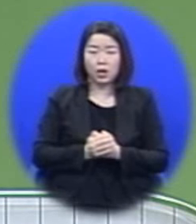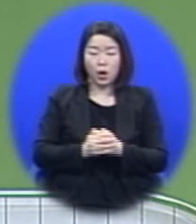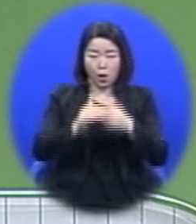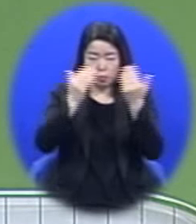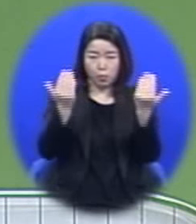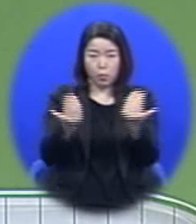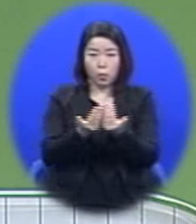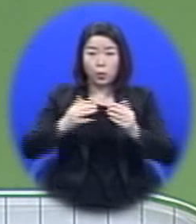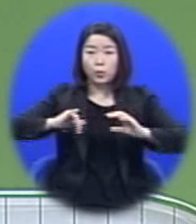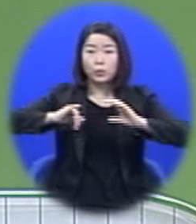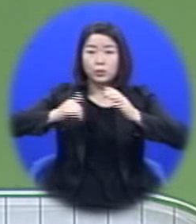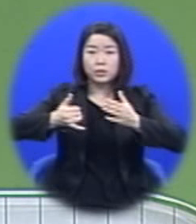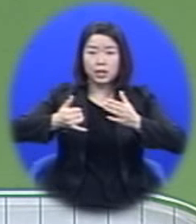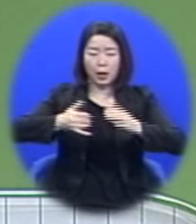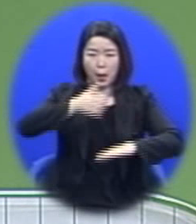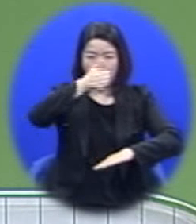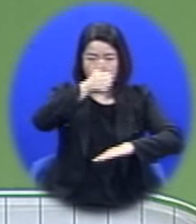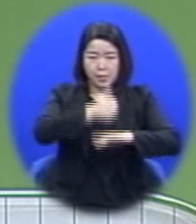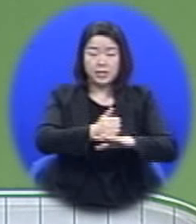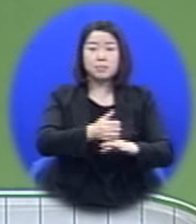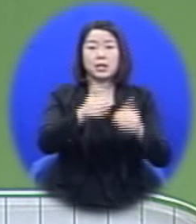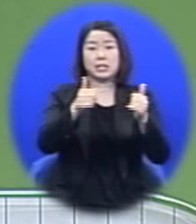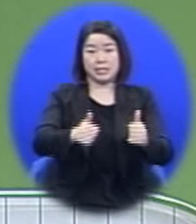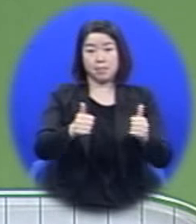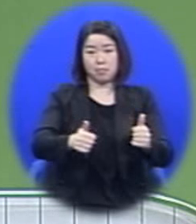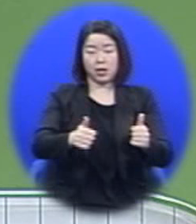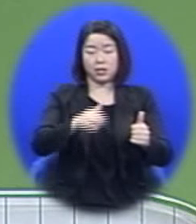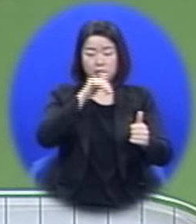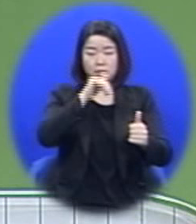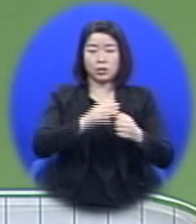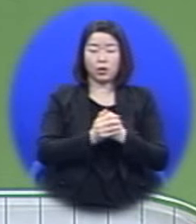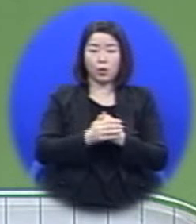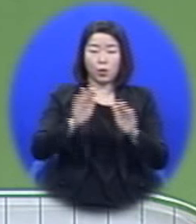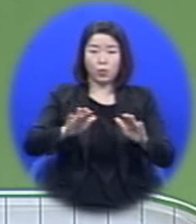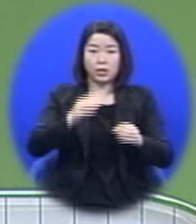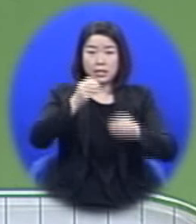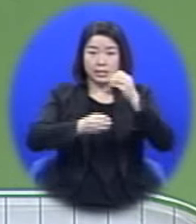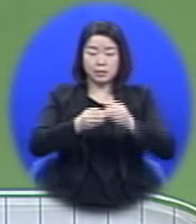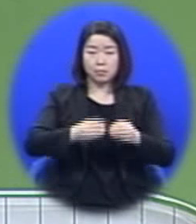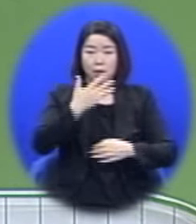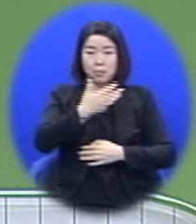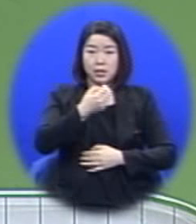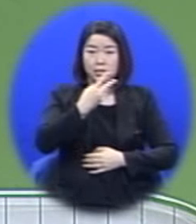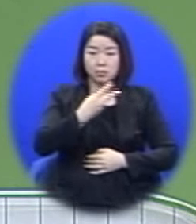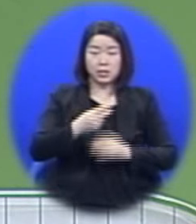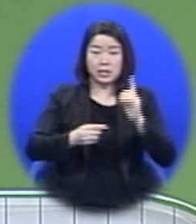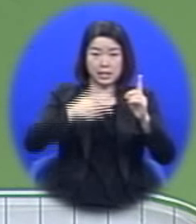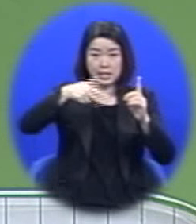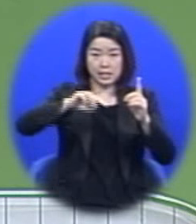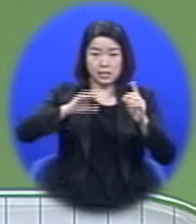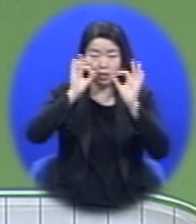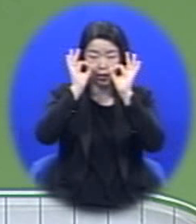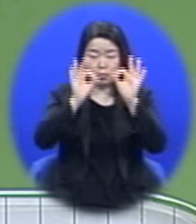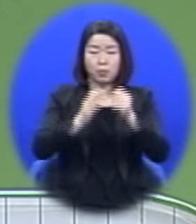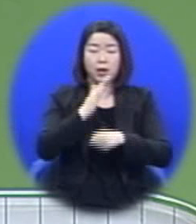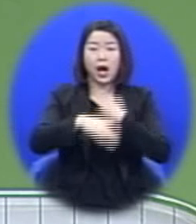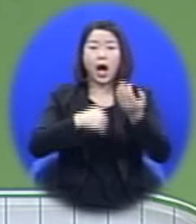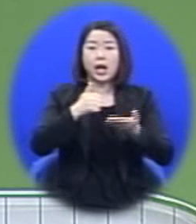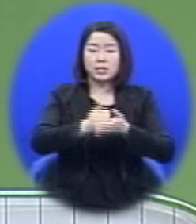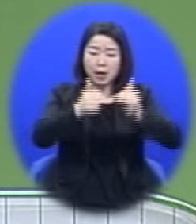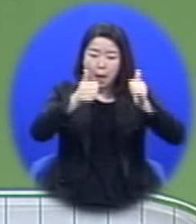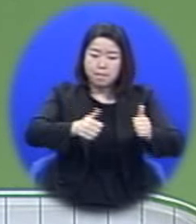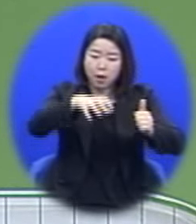온 세상도 마지막은 심판입니다. 오늘 시편 82편 1절에 보면 하나님의